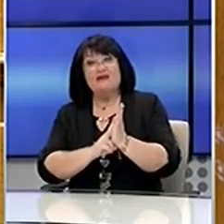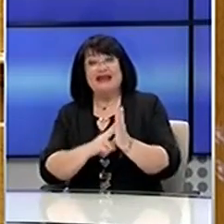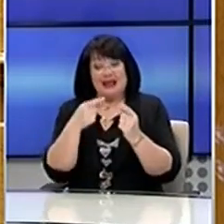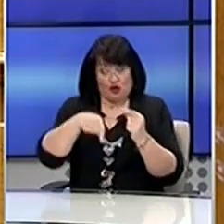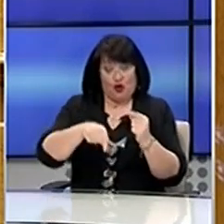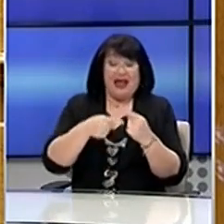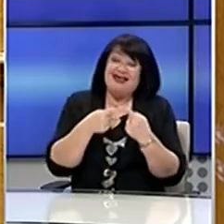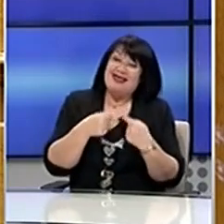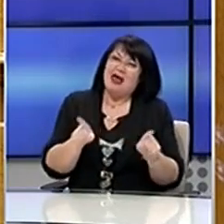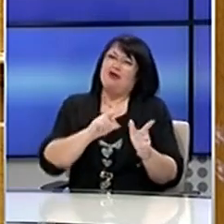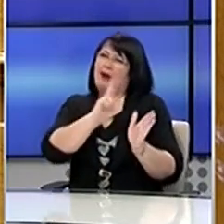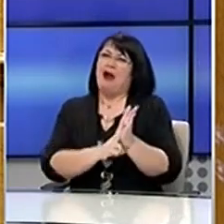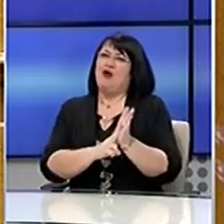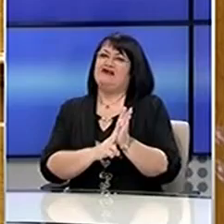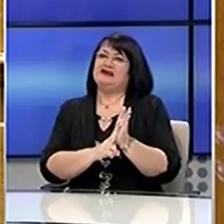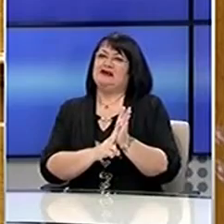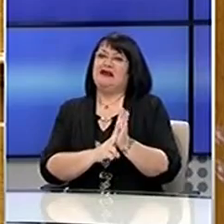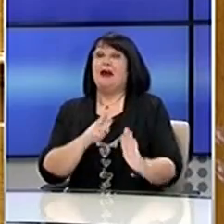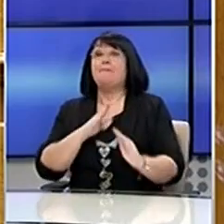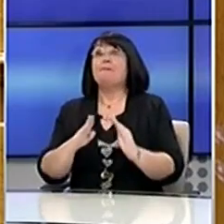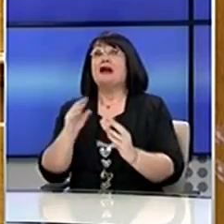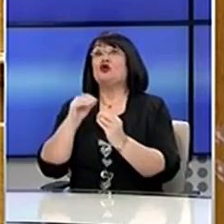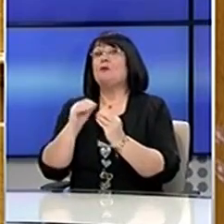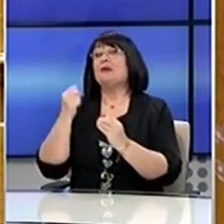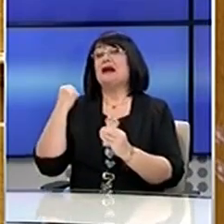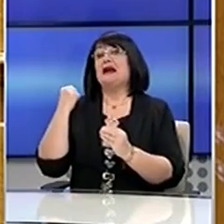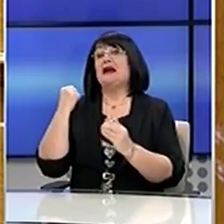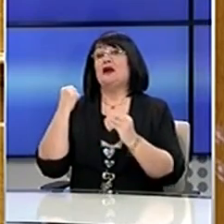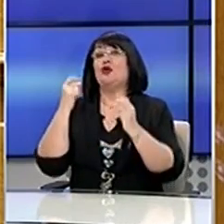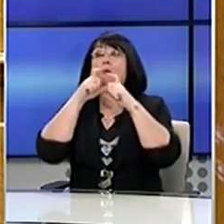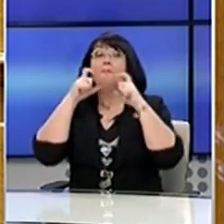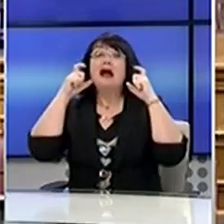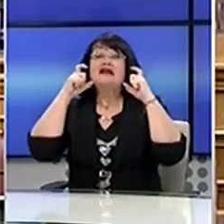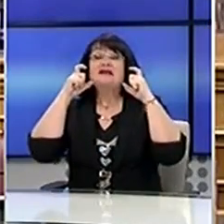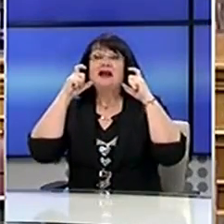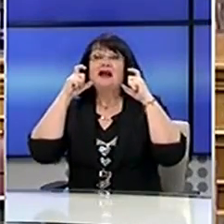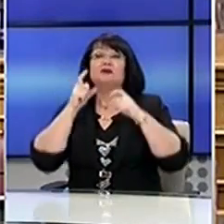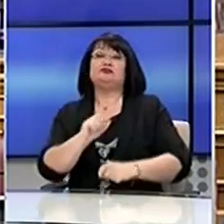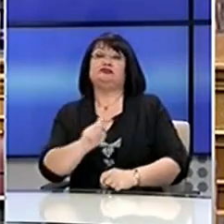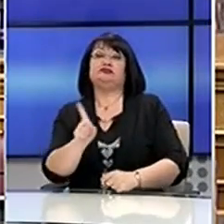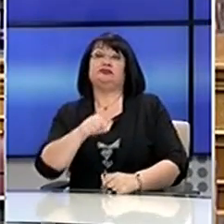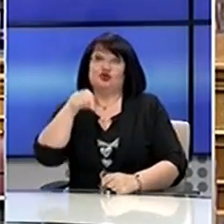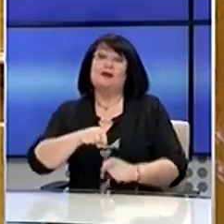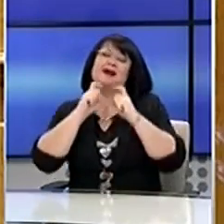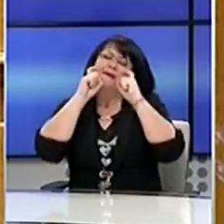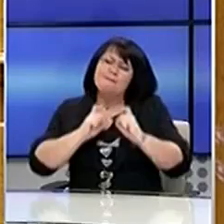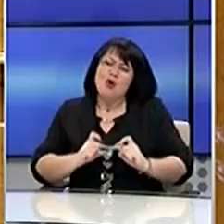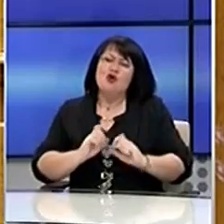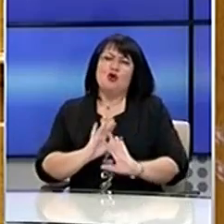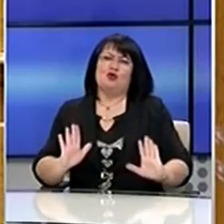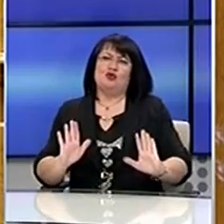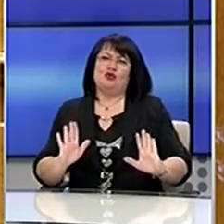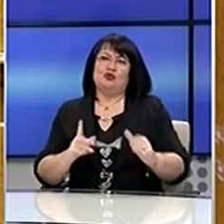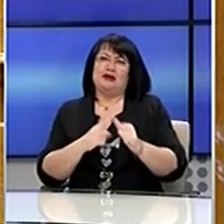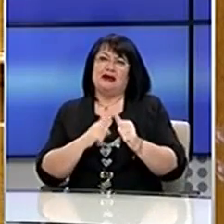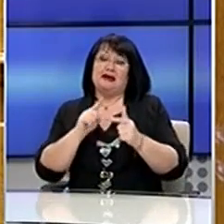διαφορές. Η μία είναι ότι σε αντίθεση με τον Μάρτιο και τον Απρίλιο πια η χρήση μάσκας όταν μετακινείται κάποιος είναι υποχρεωτική. Η